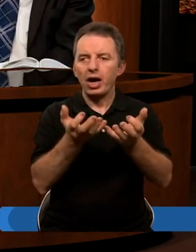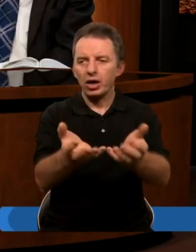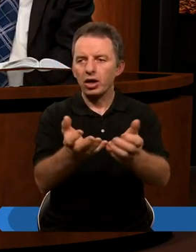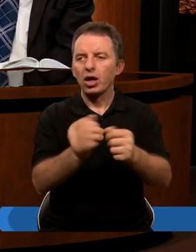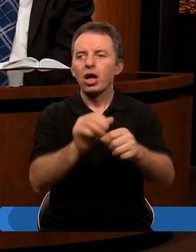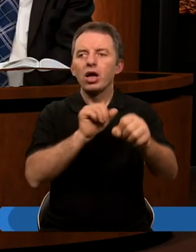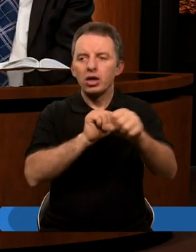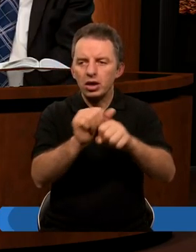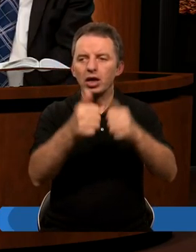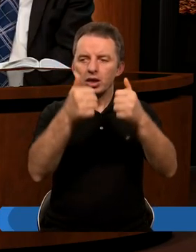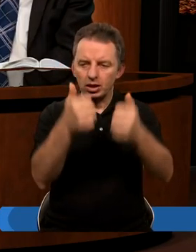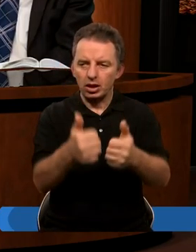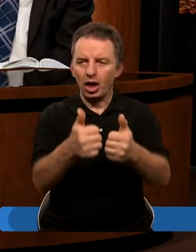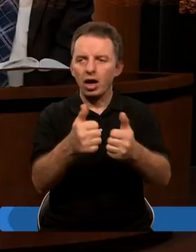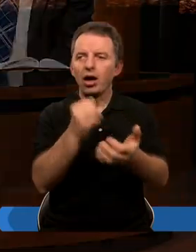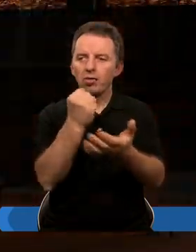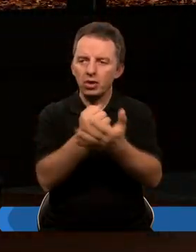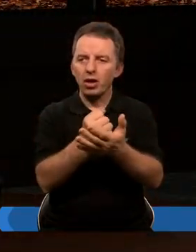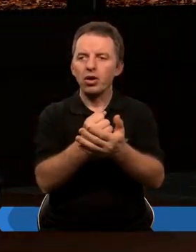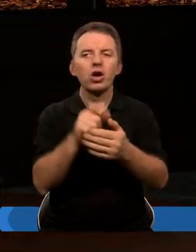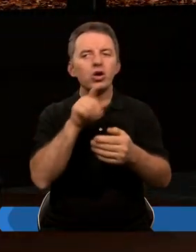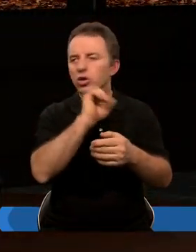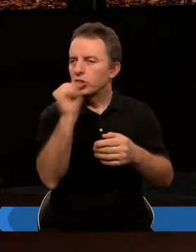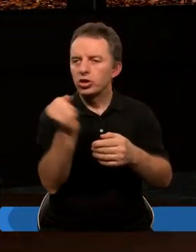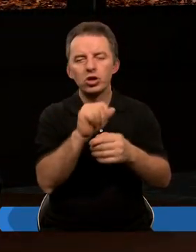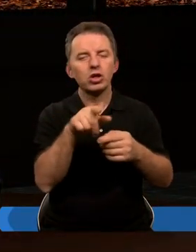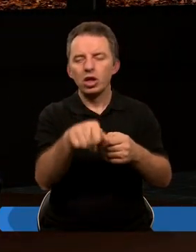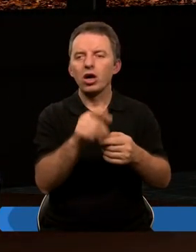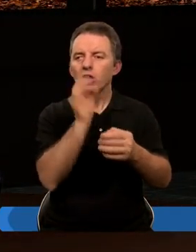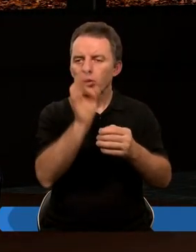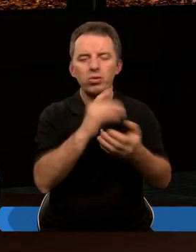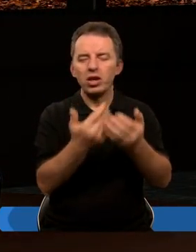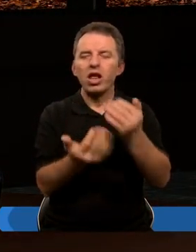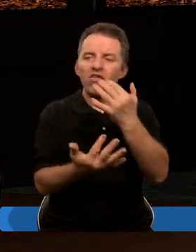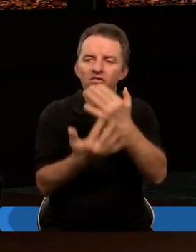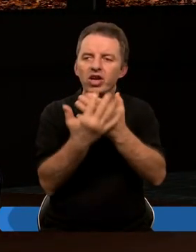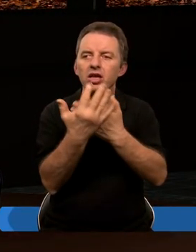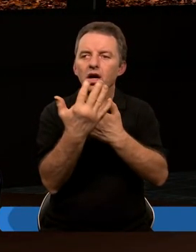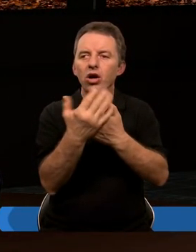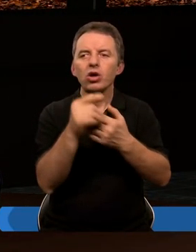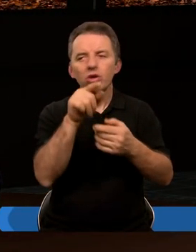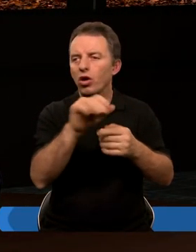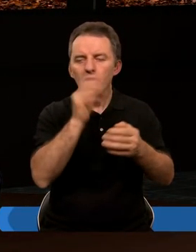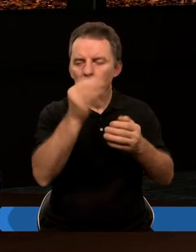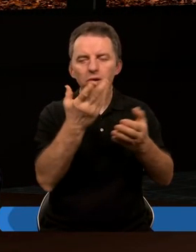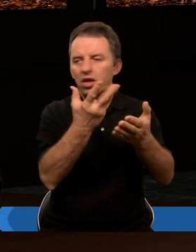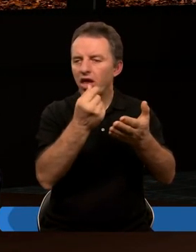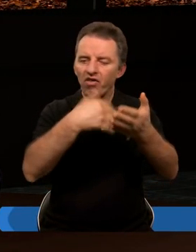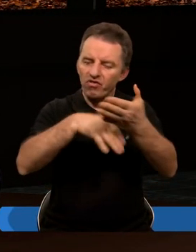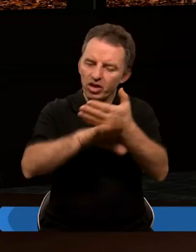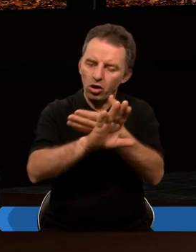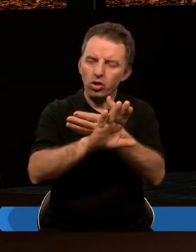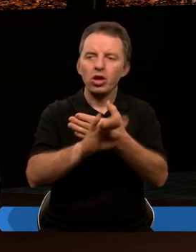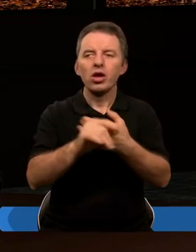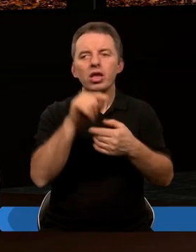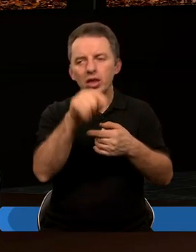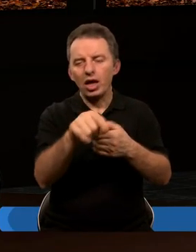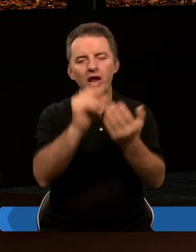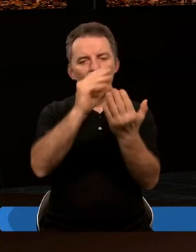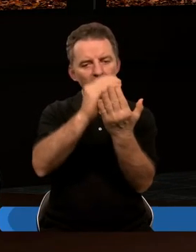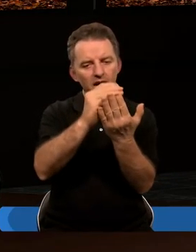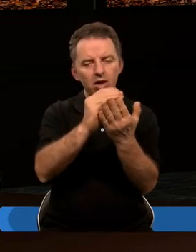ale jest on i prawo. I z tego nic dobrego nie wynika. Chce dobrze, ale nie wychodzi. Natomiast sam ten